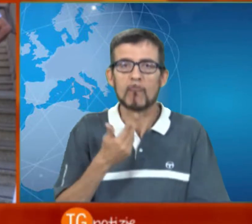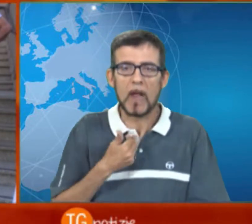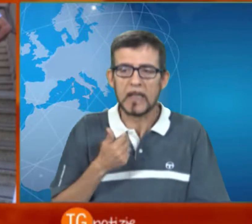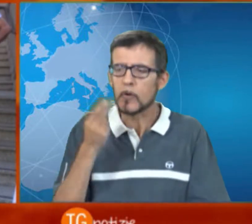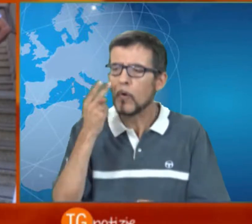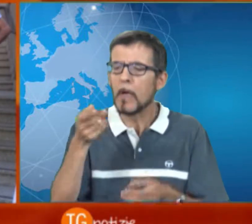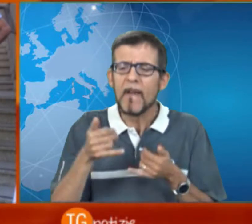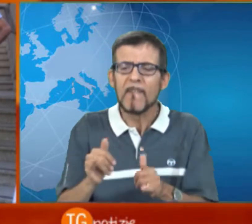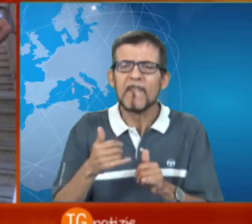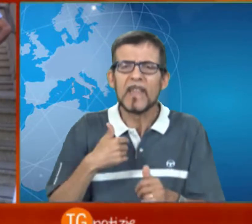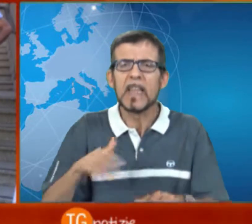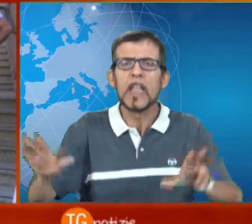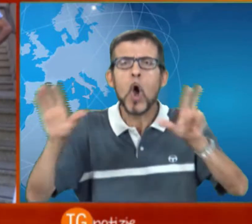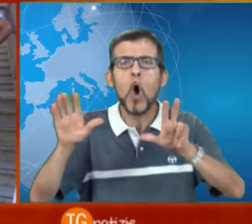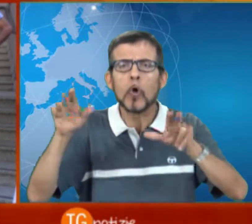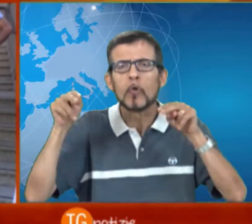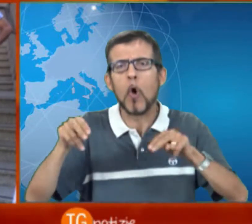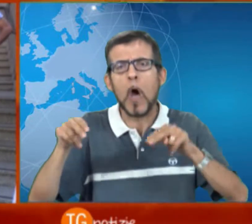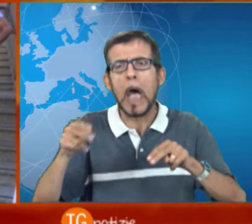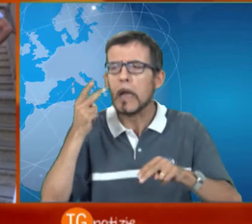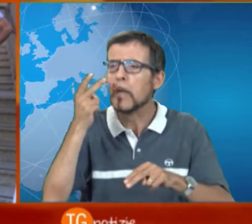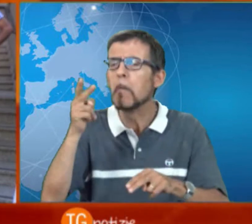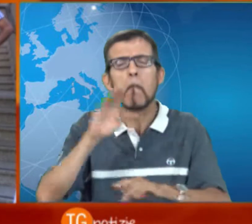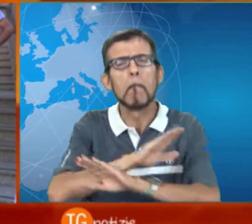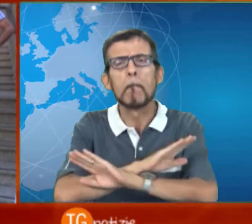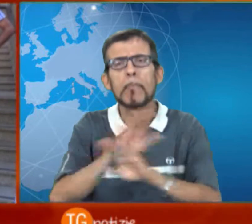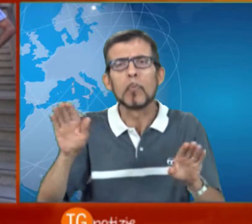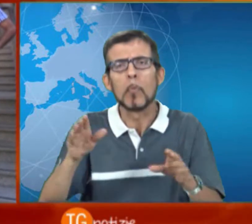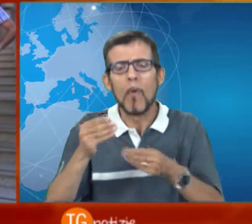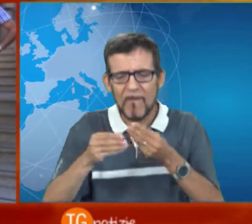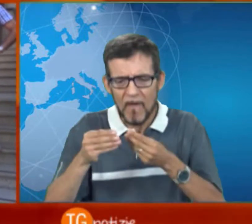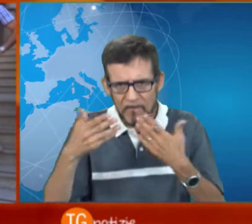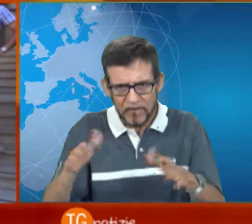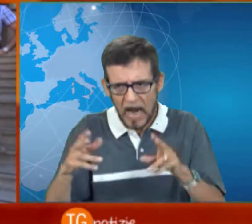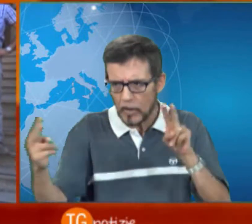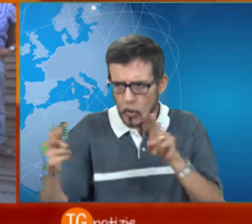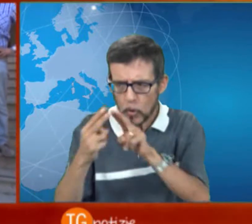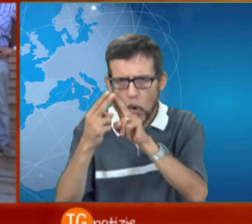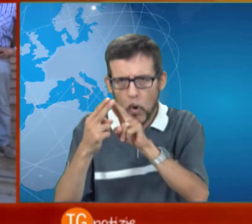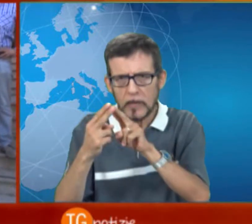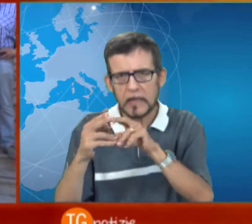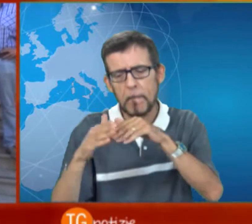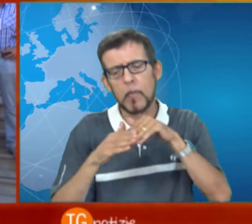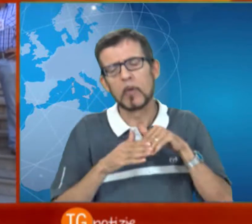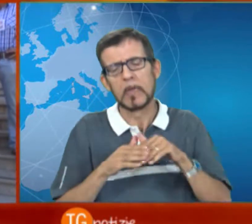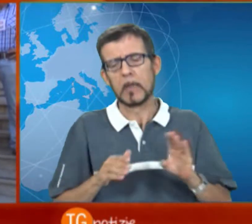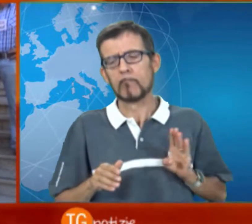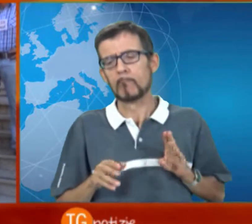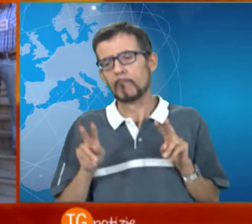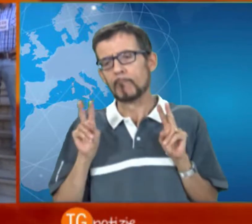da 8 anni ormai, ho fatto degli incontri protetti, ma non è servito a niente.